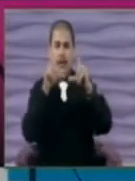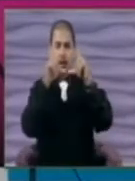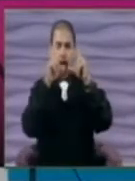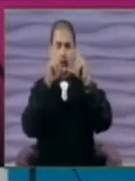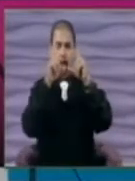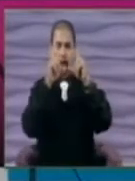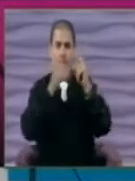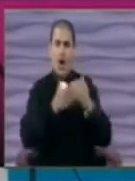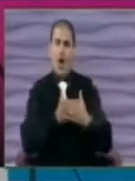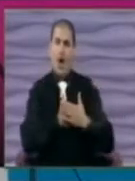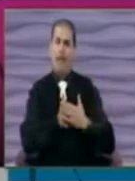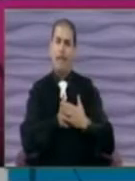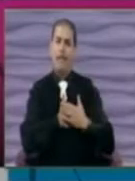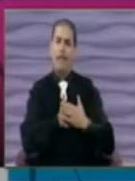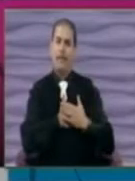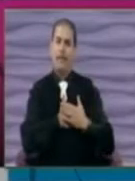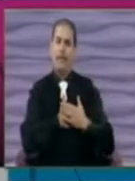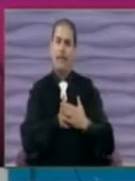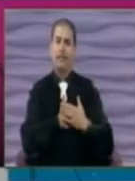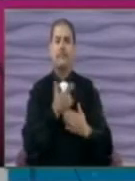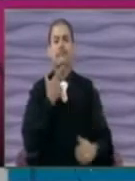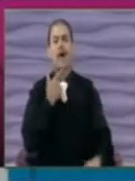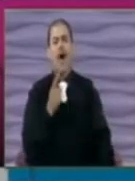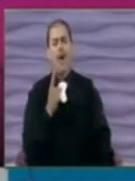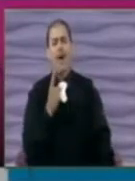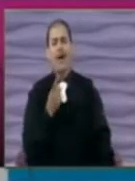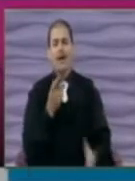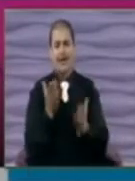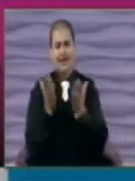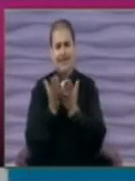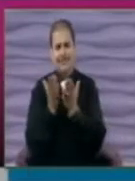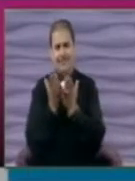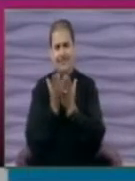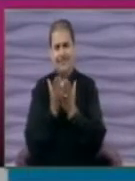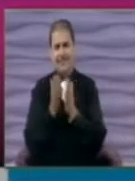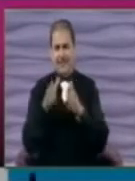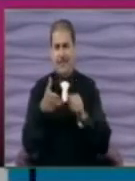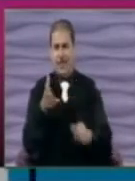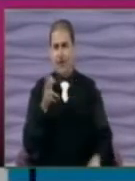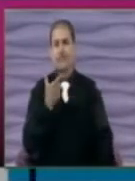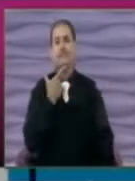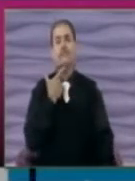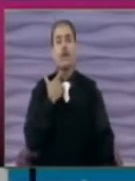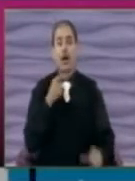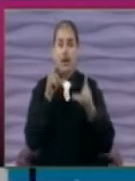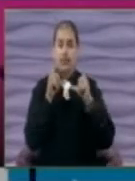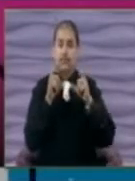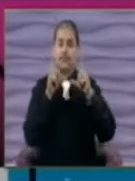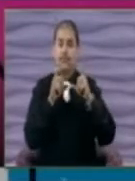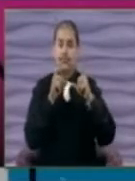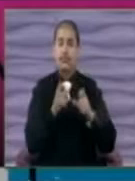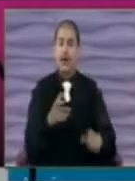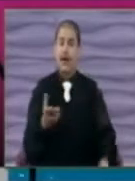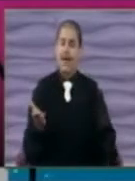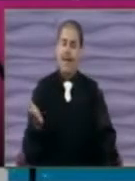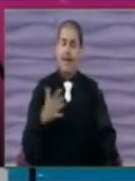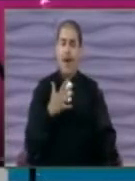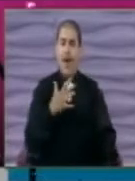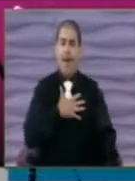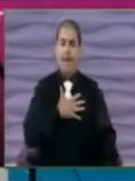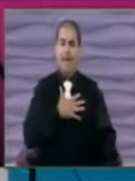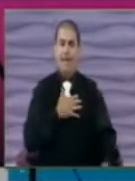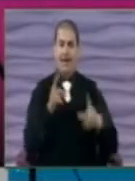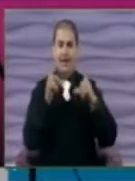يعني التصوير الفوتوغرافي اخذته عن دراسه عن هواية. عن هوايه. هواية يعني قمت بالتصوير أكثر من مرة حتى قدرت